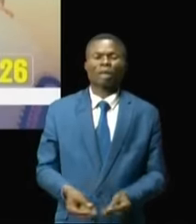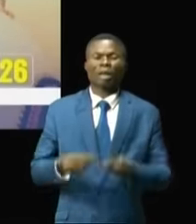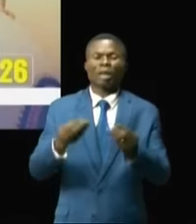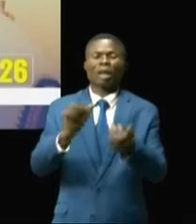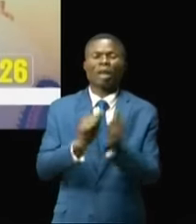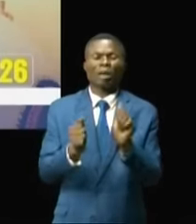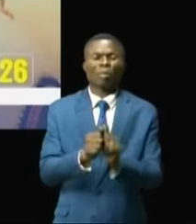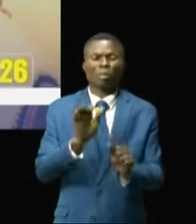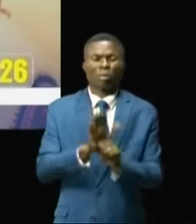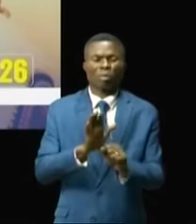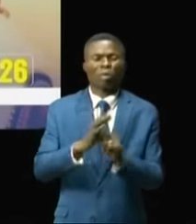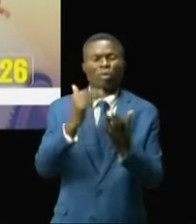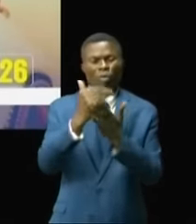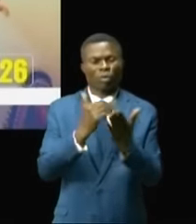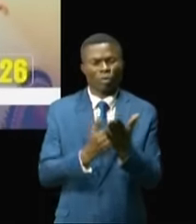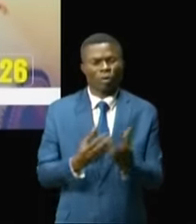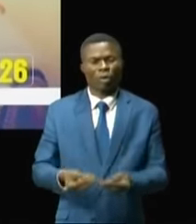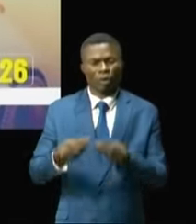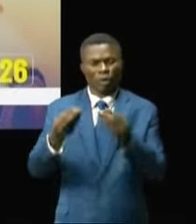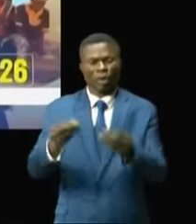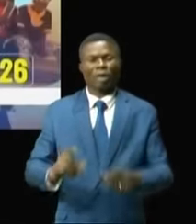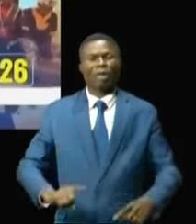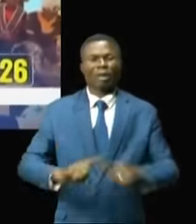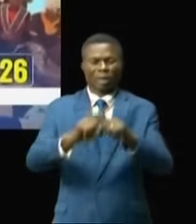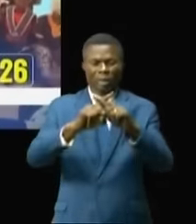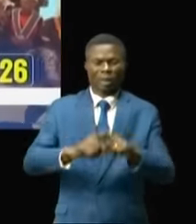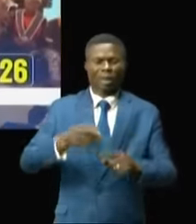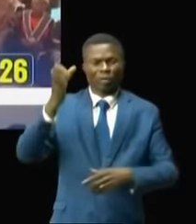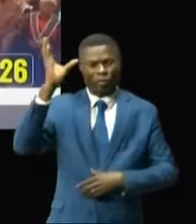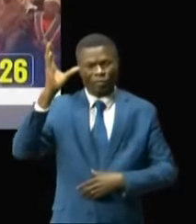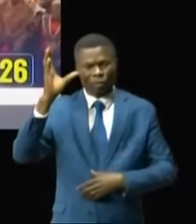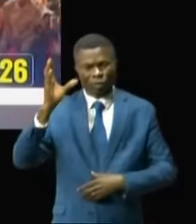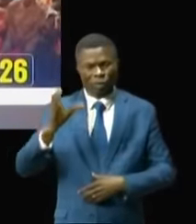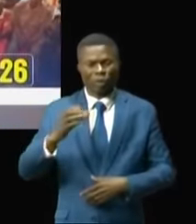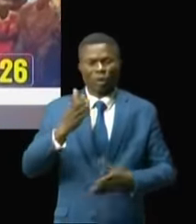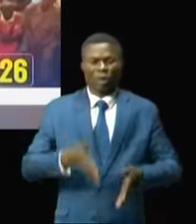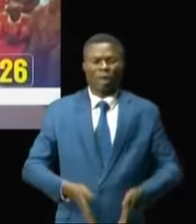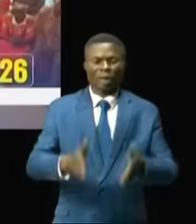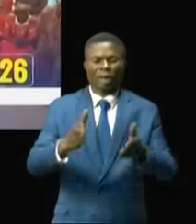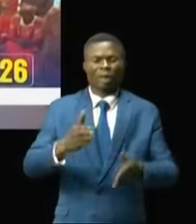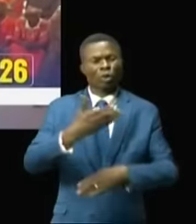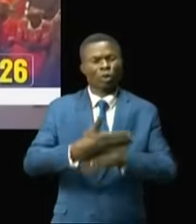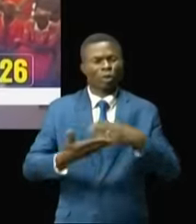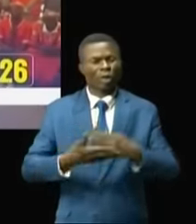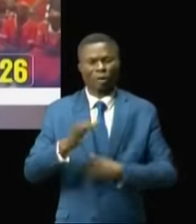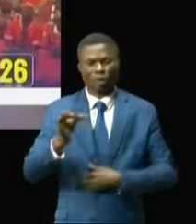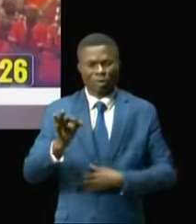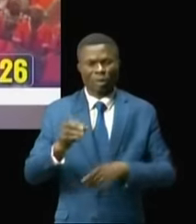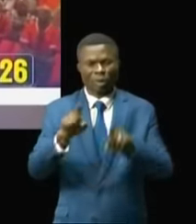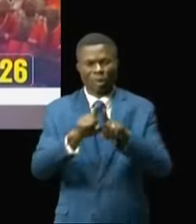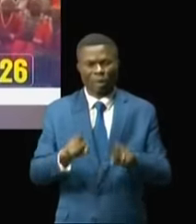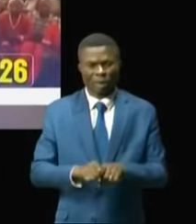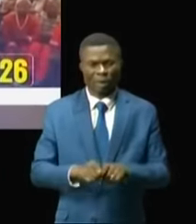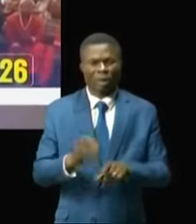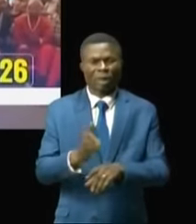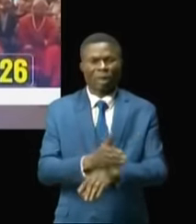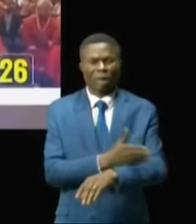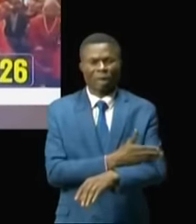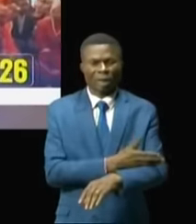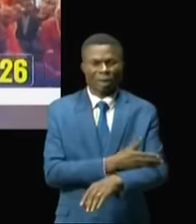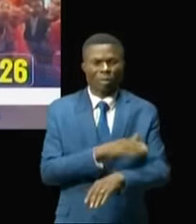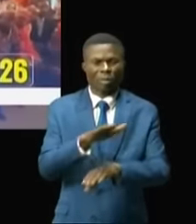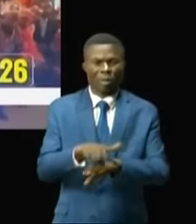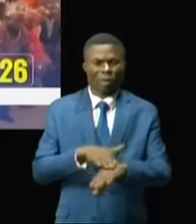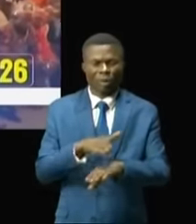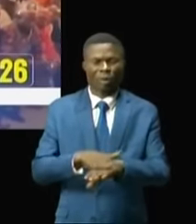leurs préoccupations majeures, dont les conflits coutumiers, les infrastructures routières et l'avancement à pas de